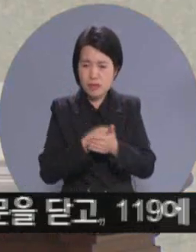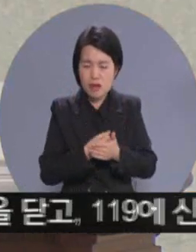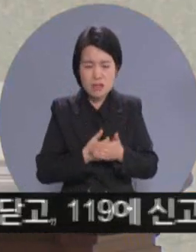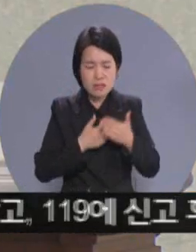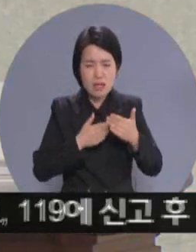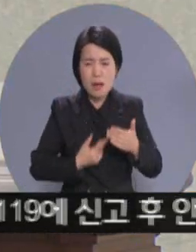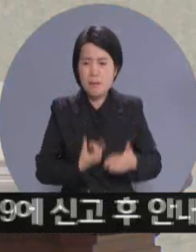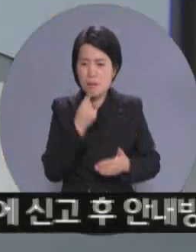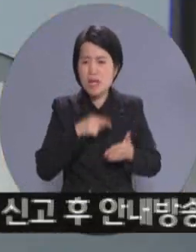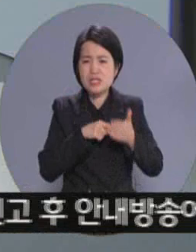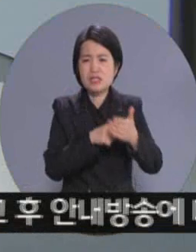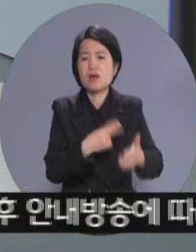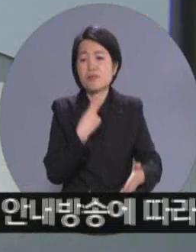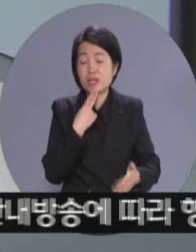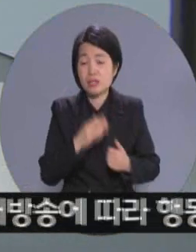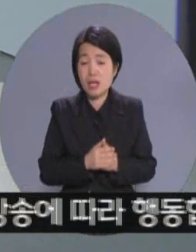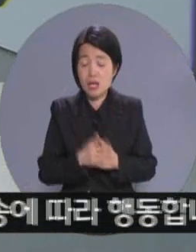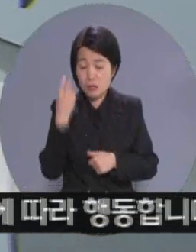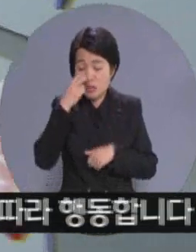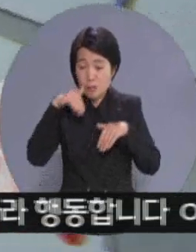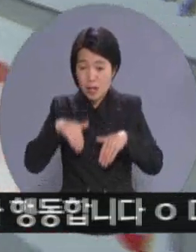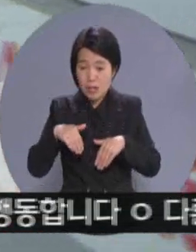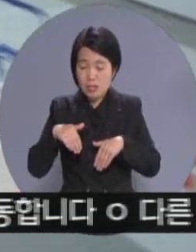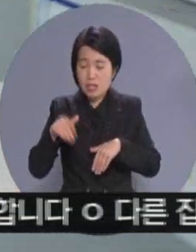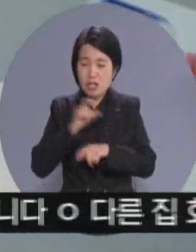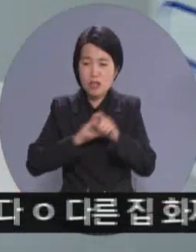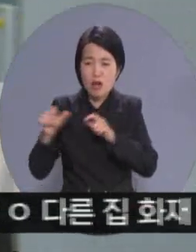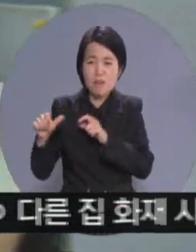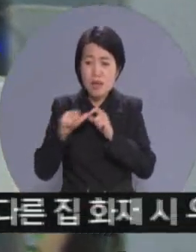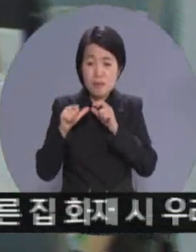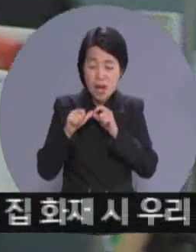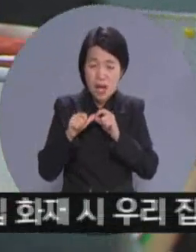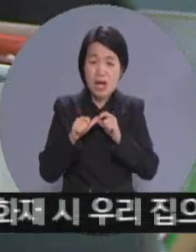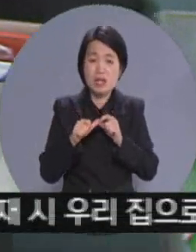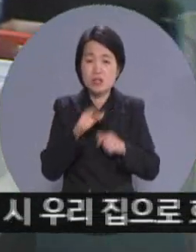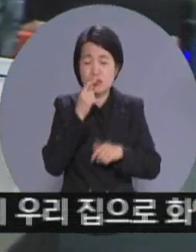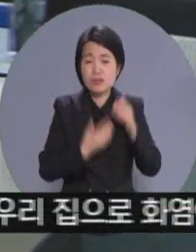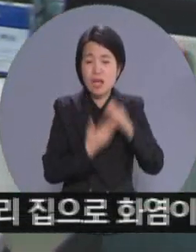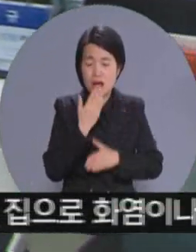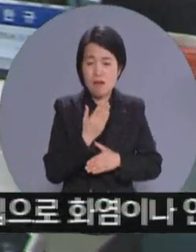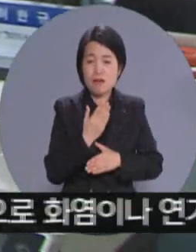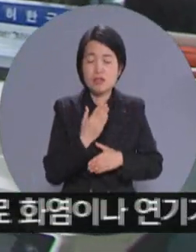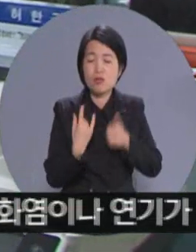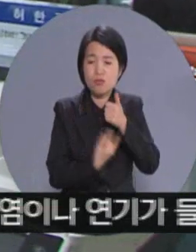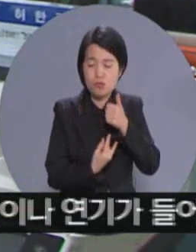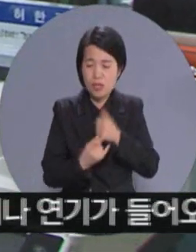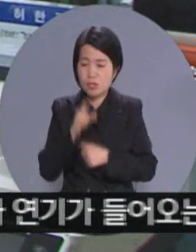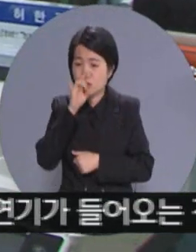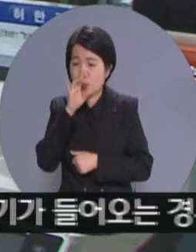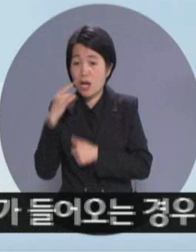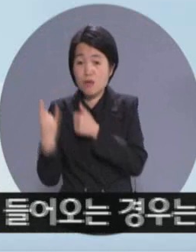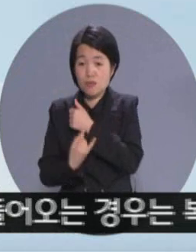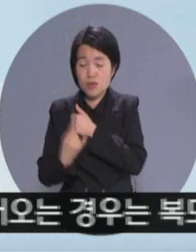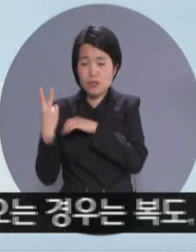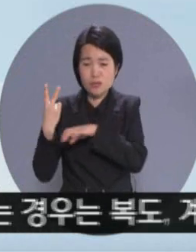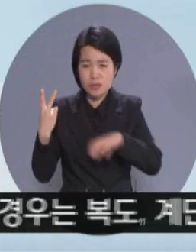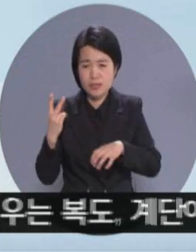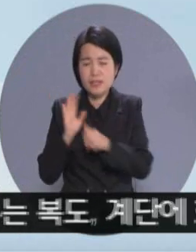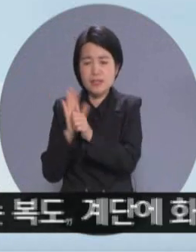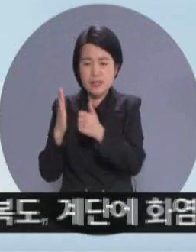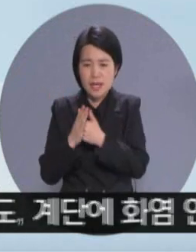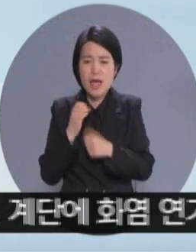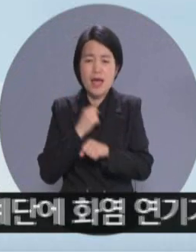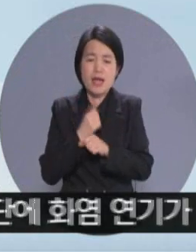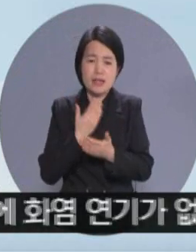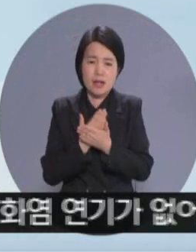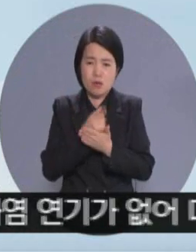있다며 사실조사원을 확충하고 여순사건 실무위원회 및 중앙위원회와 긴밀한 협조체계를 갖출 것을